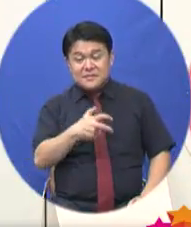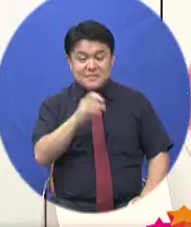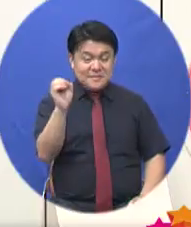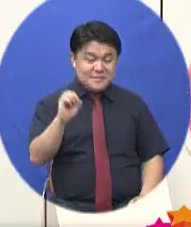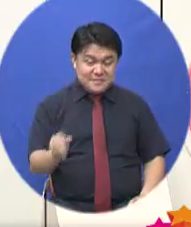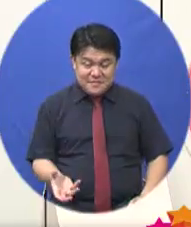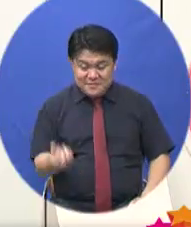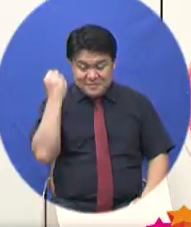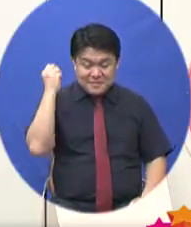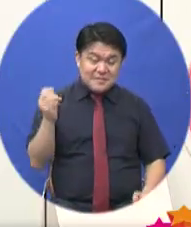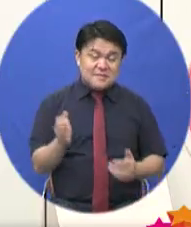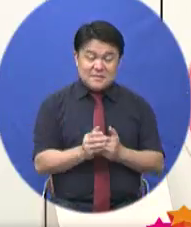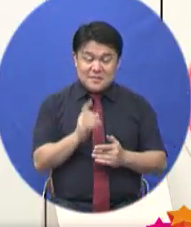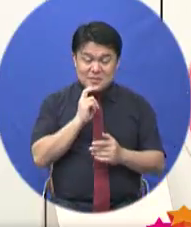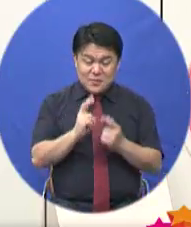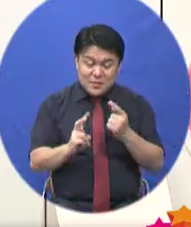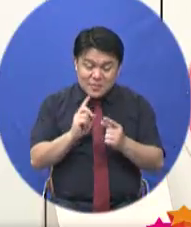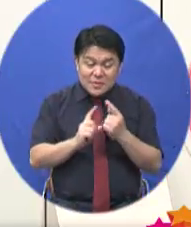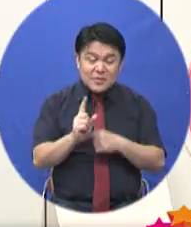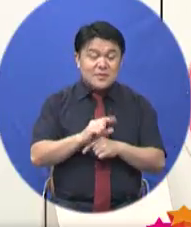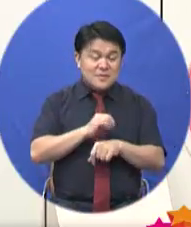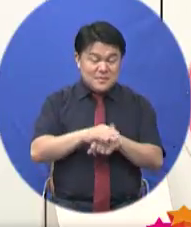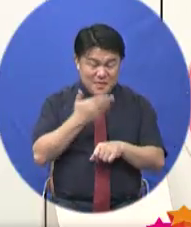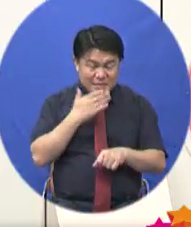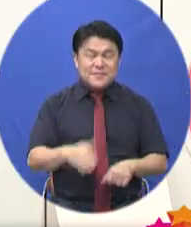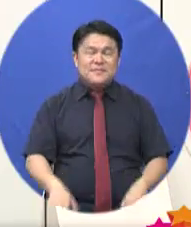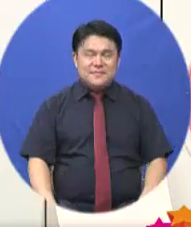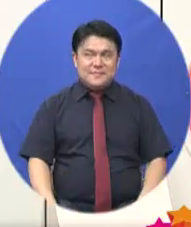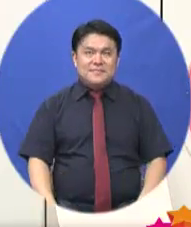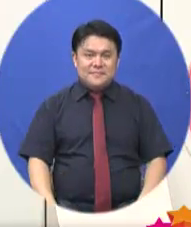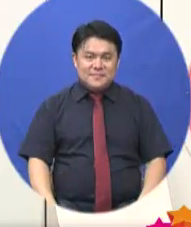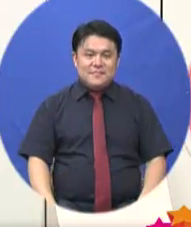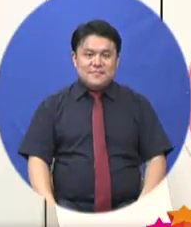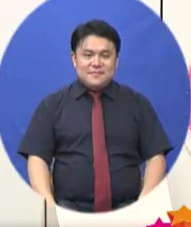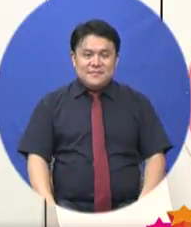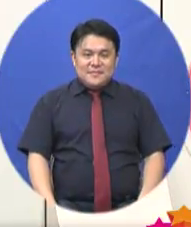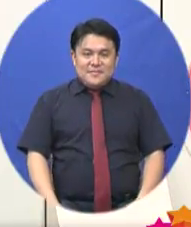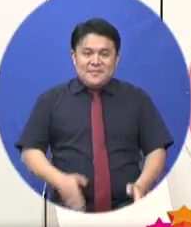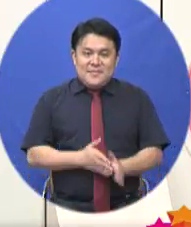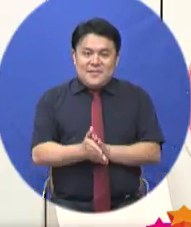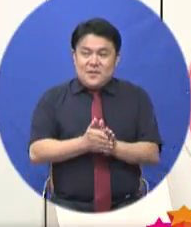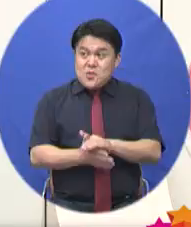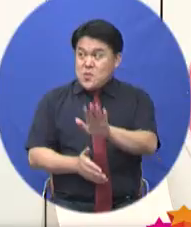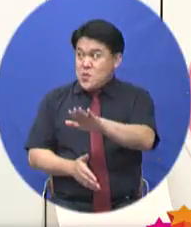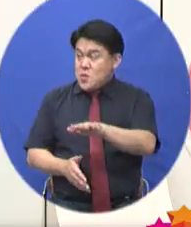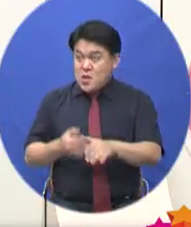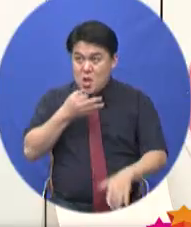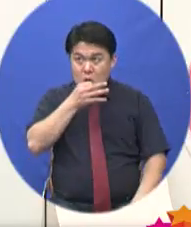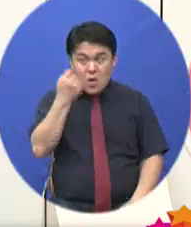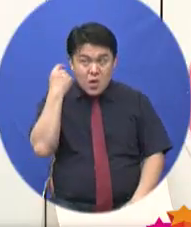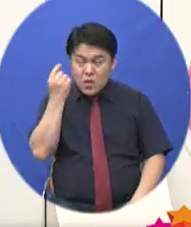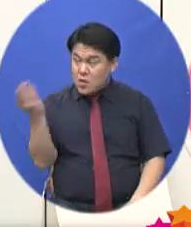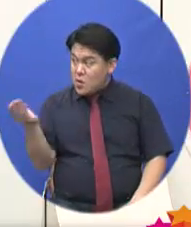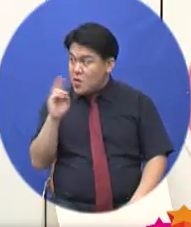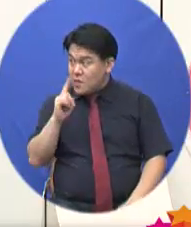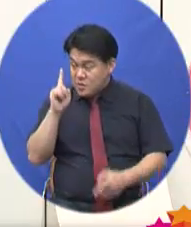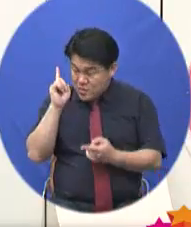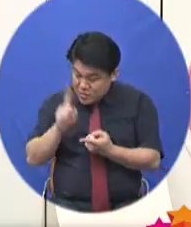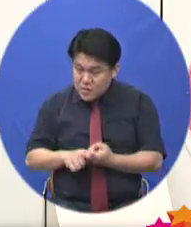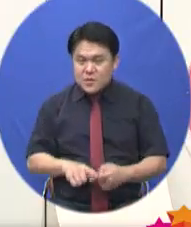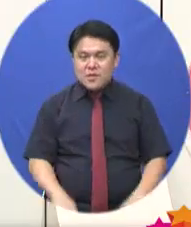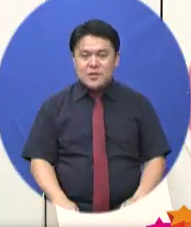70% 노래 이상 잘하실 것 같더라고요. 네. 잘하셨어요. 네, 네. 근데 목소리가 선생님이 말씀하신